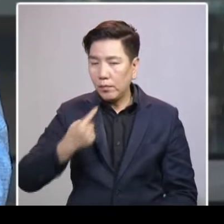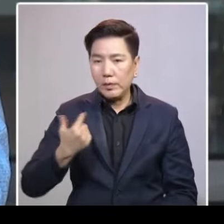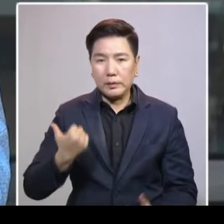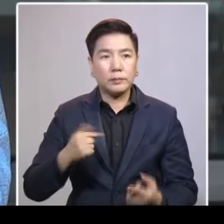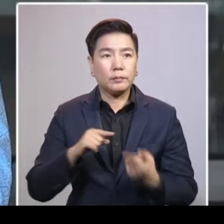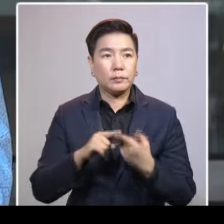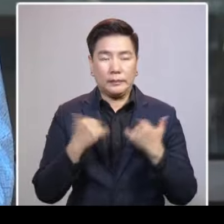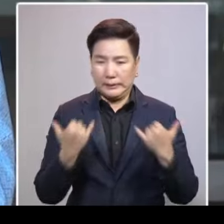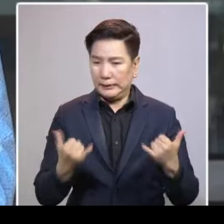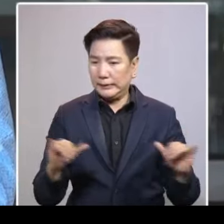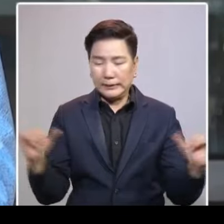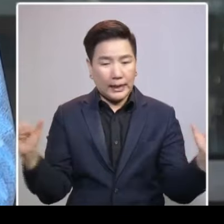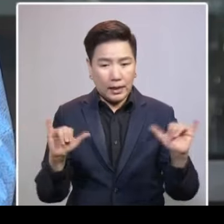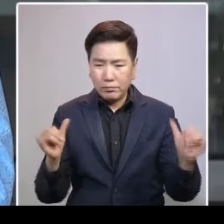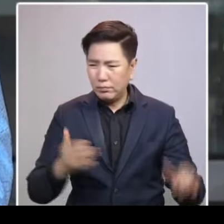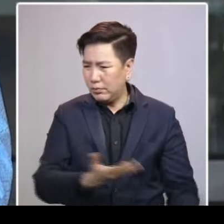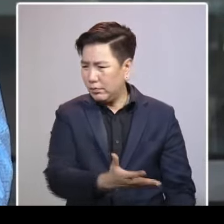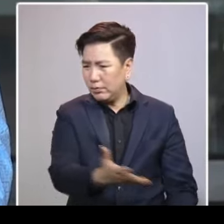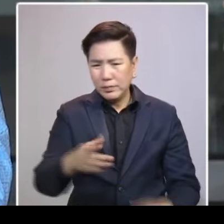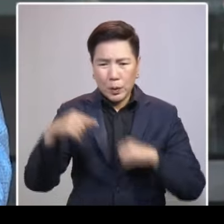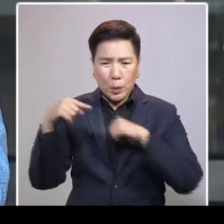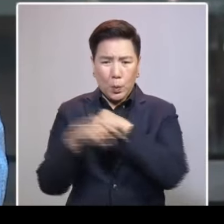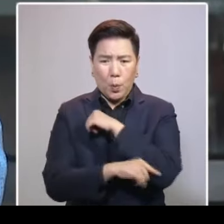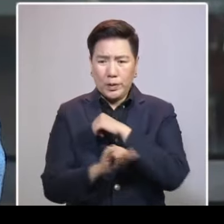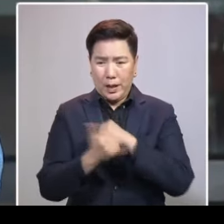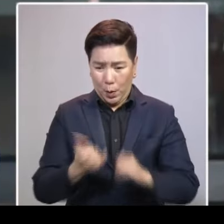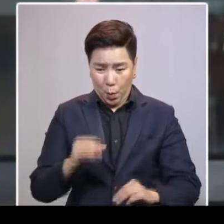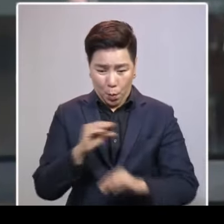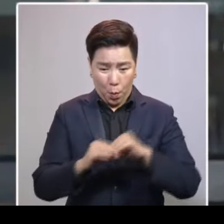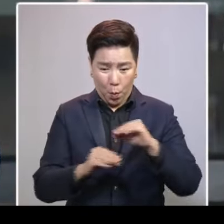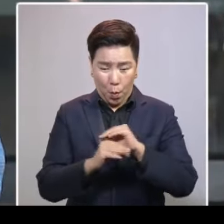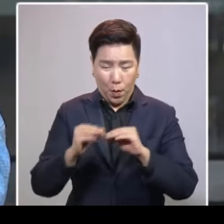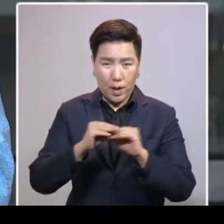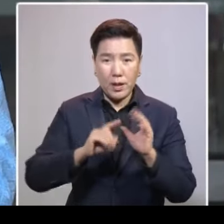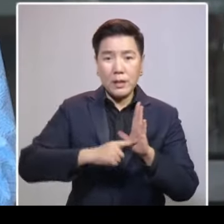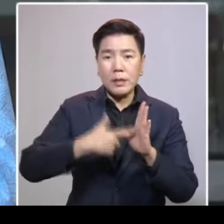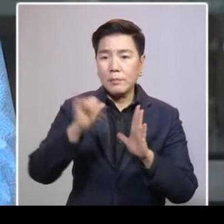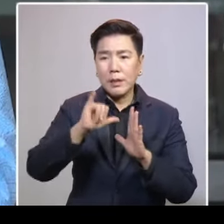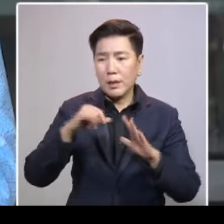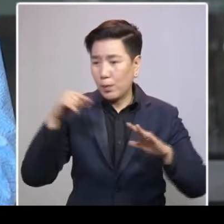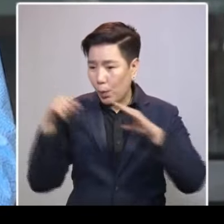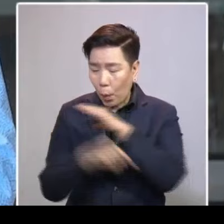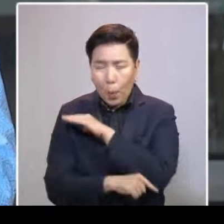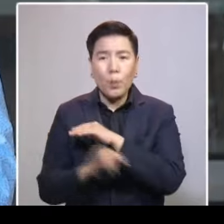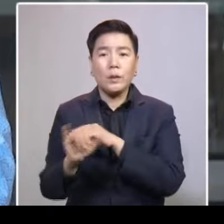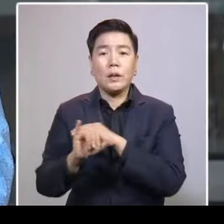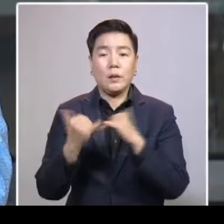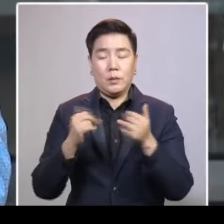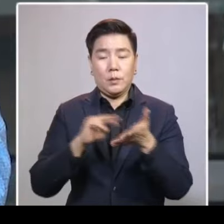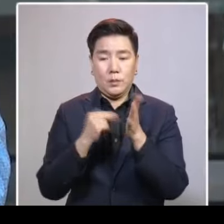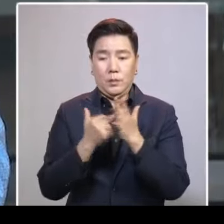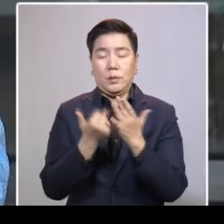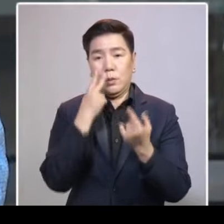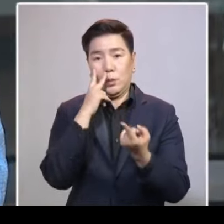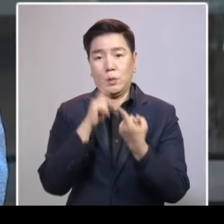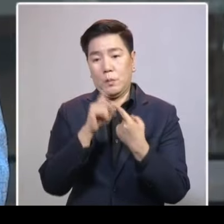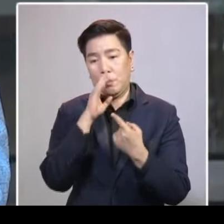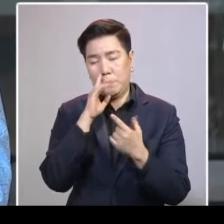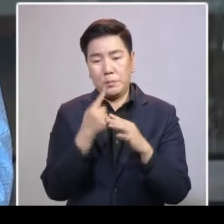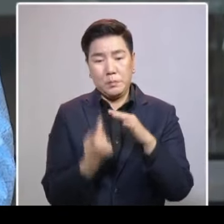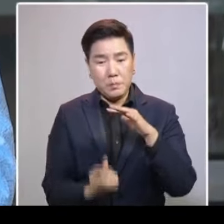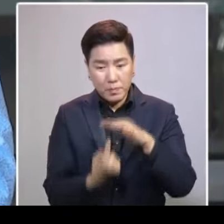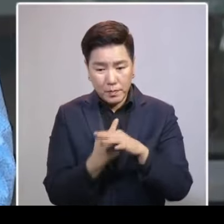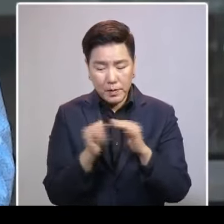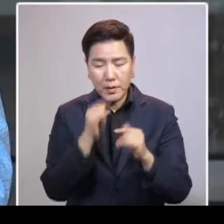ามันยังไม่มีเหตุการณ์ใดๆเกิดขึ้นอยู่แล้วเพราะว่าเรายังไม่ได้เดินหน้าโครงการนี้อย่างเป็นทางการนะครับเพราะฉะนั้นมันไม่มีเหตุใดๆที่จะบ